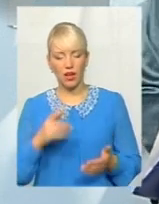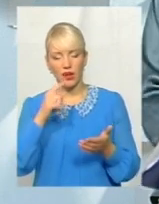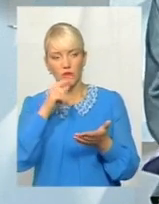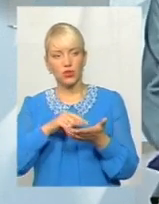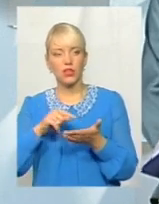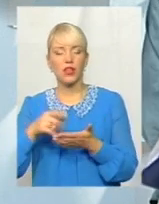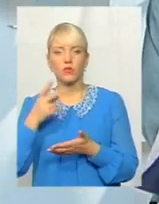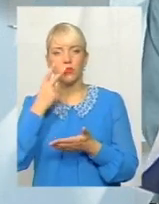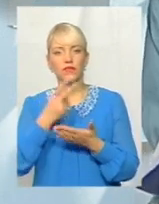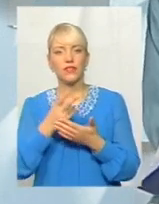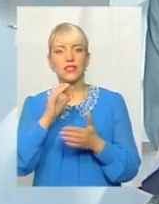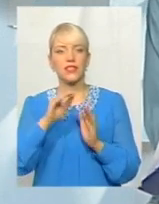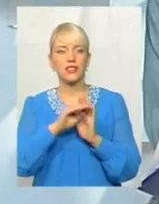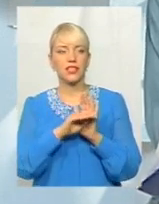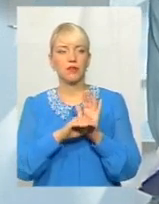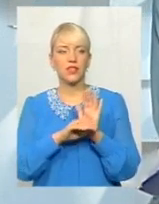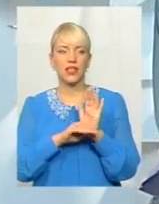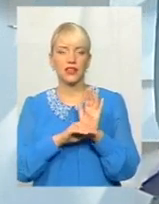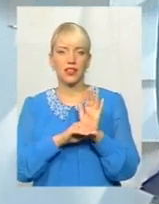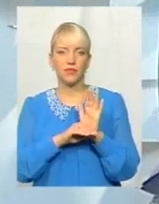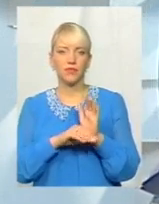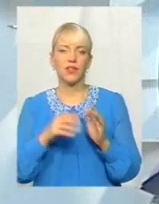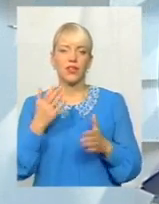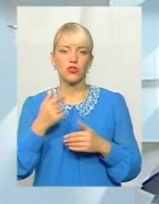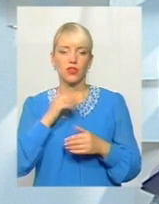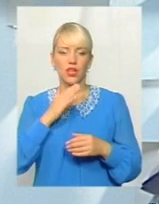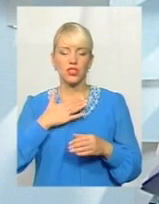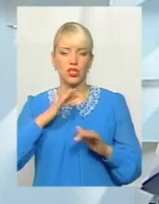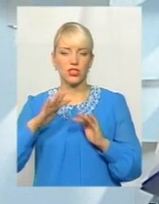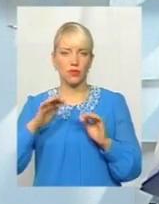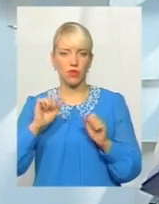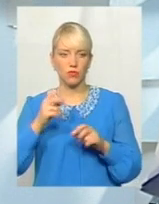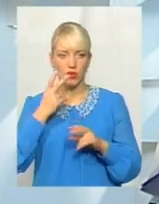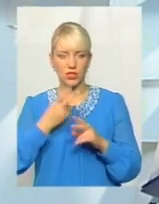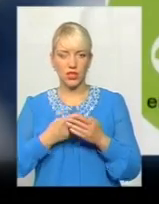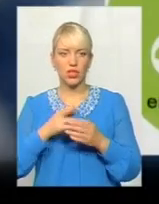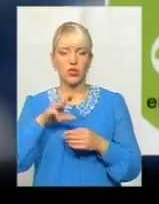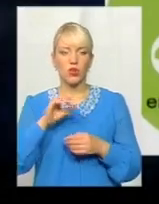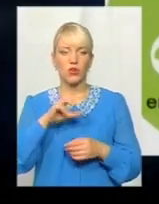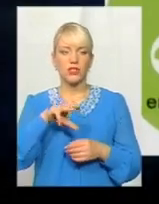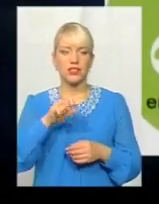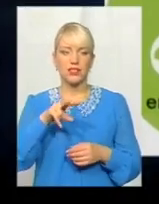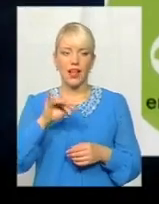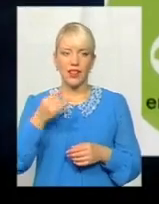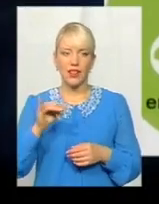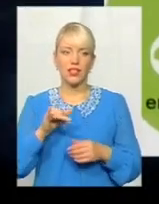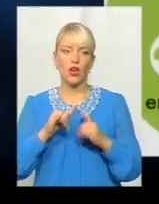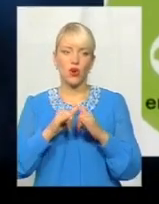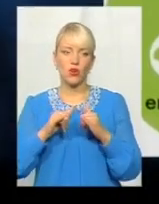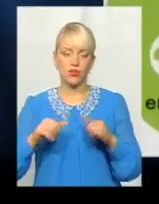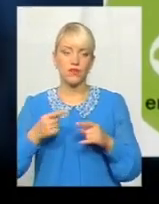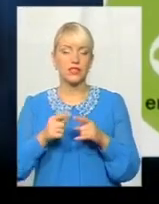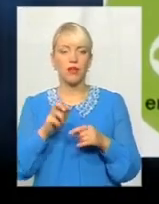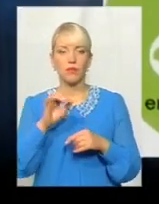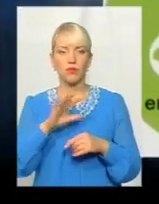схематично, якщо наш режисер зможе нам показати схематично той сталий розвиток, було б чудово. Так? Тобто, це